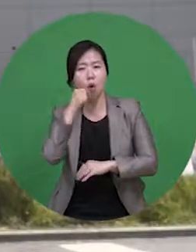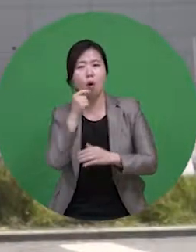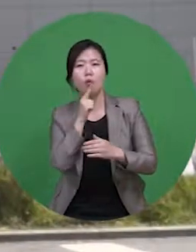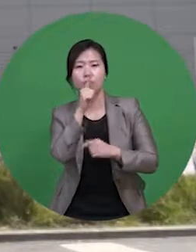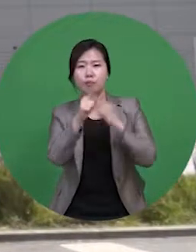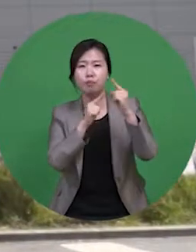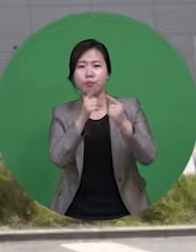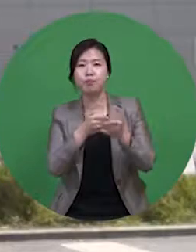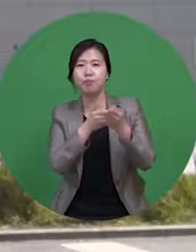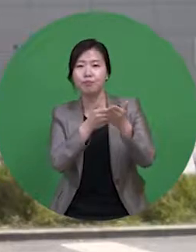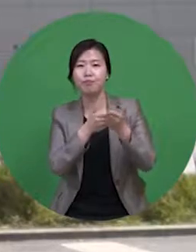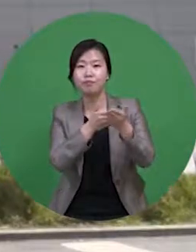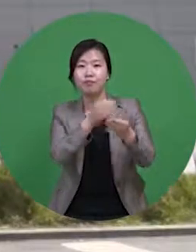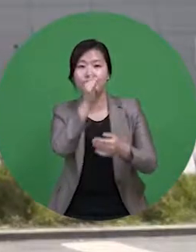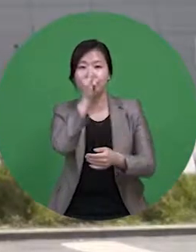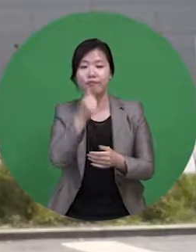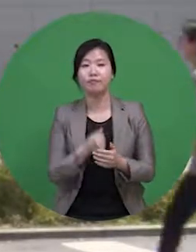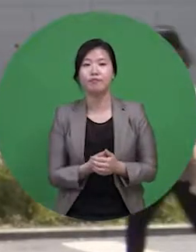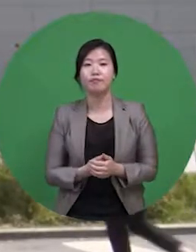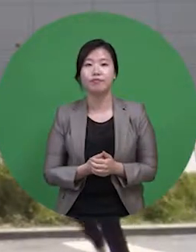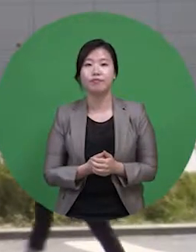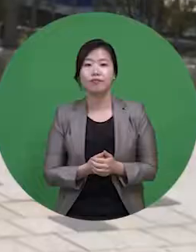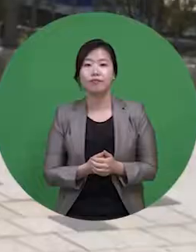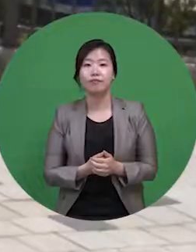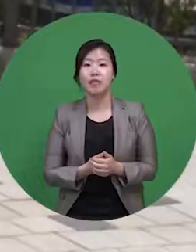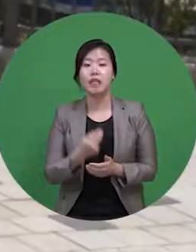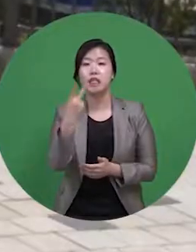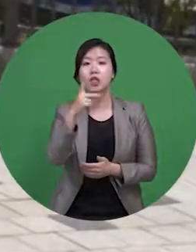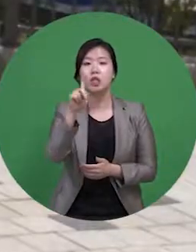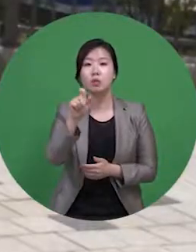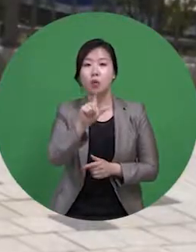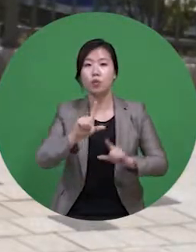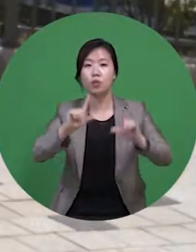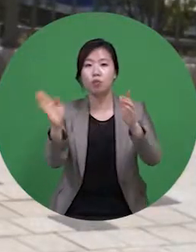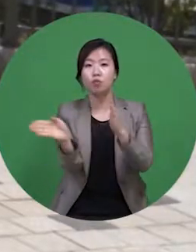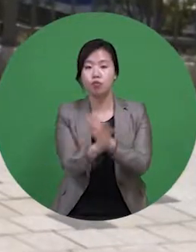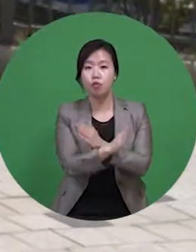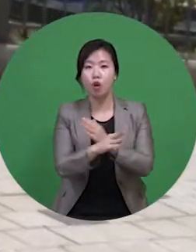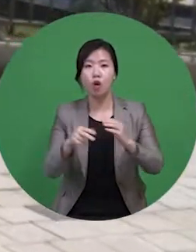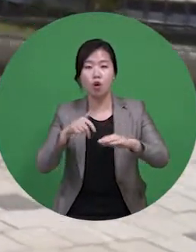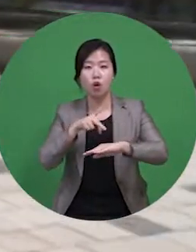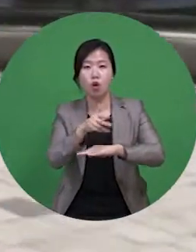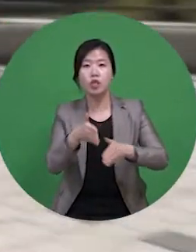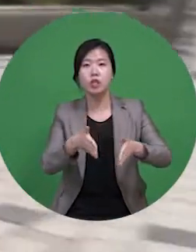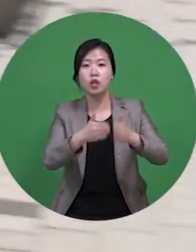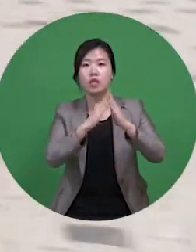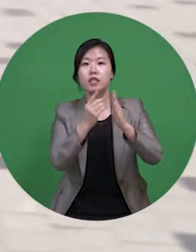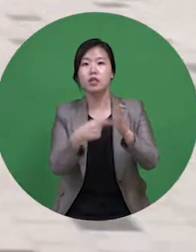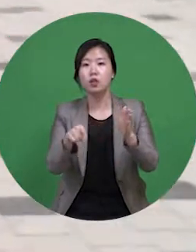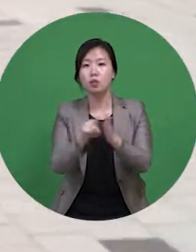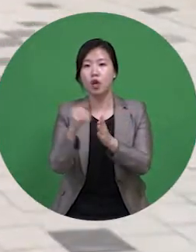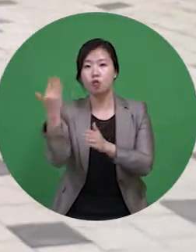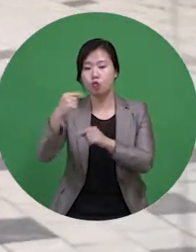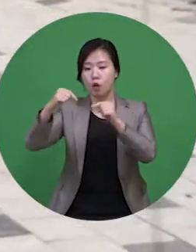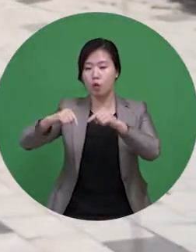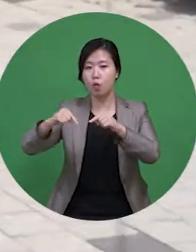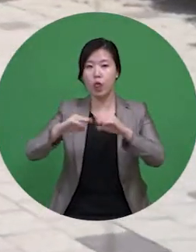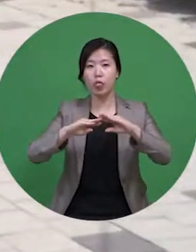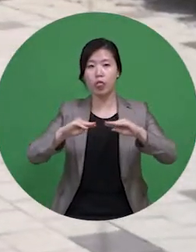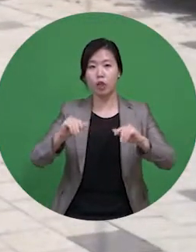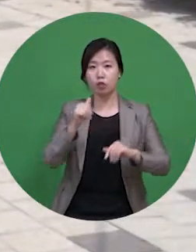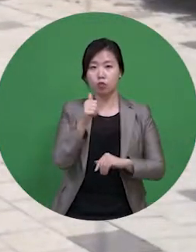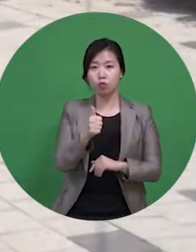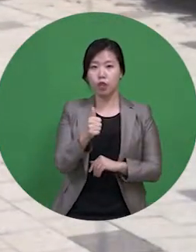호소하며 보행로 신설을 요구해 왔는데요. 2015년부터 보행로 설치를 위해 구로구와 협의를 진행해온